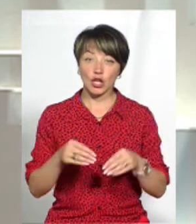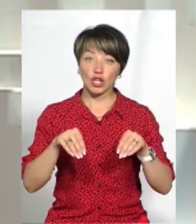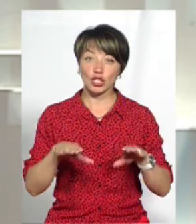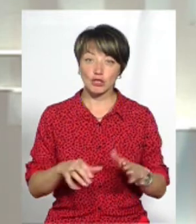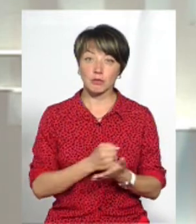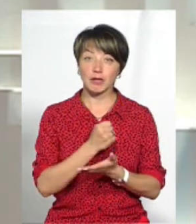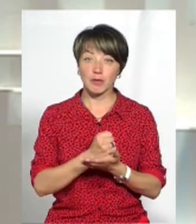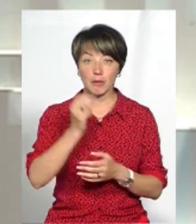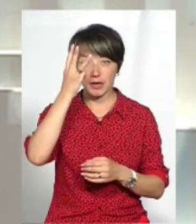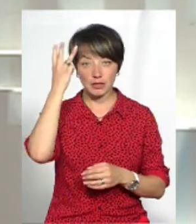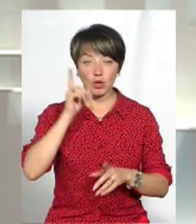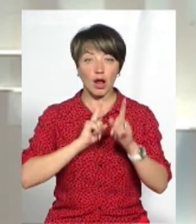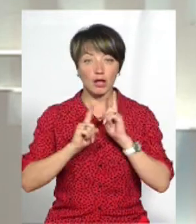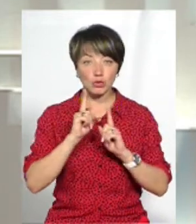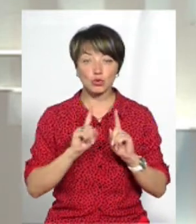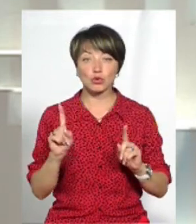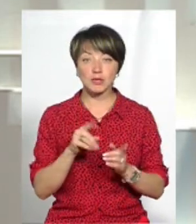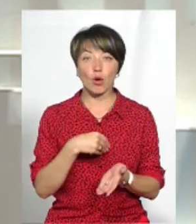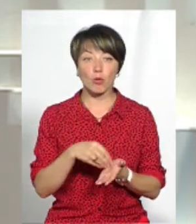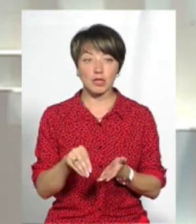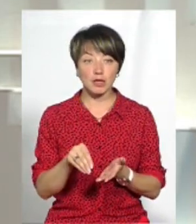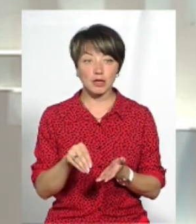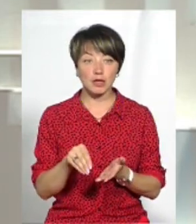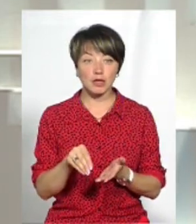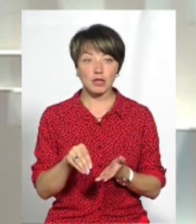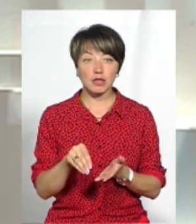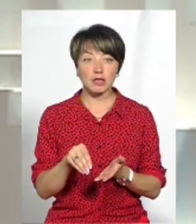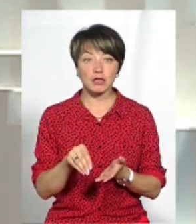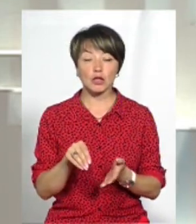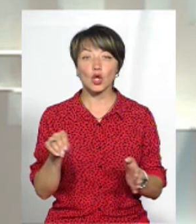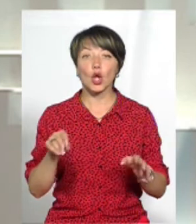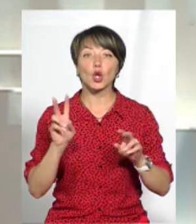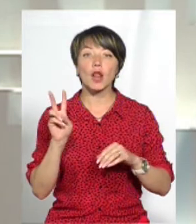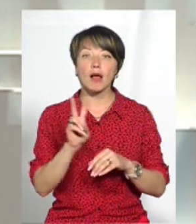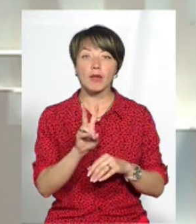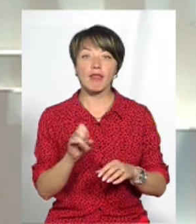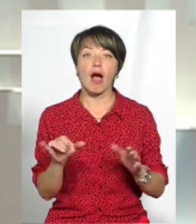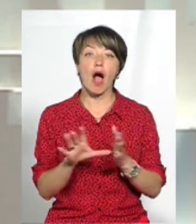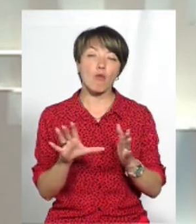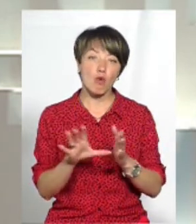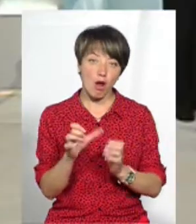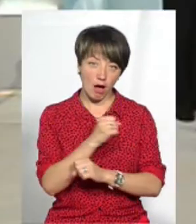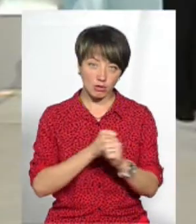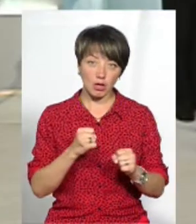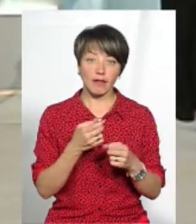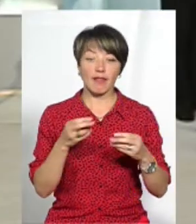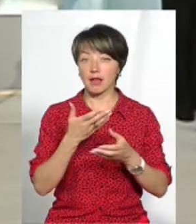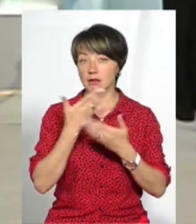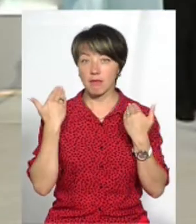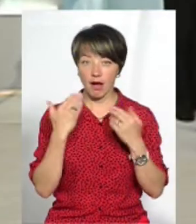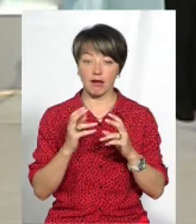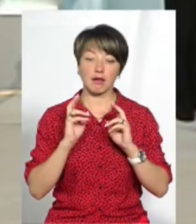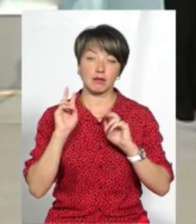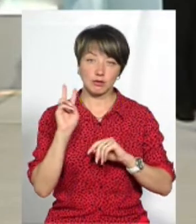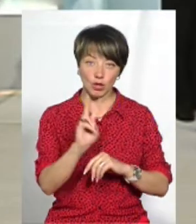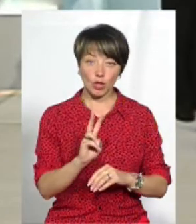рішення приймається Хмельницькою радою, щоб закупити альтернативні тролейбуси на акумуляторах, які, де немає ліній,